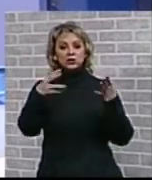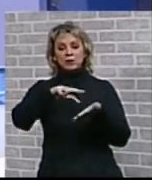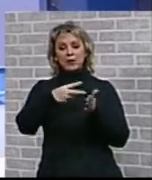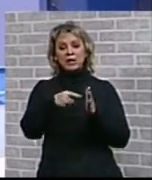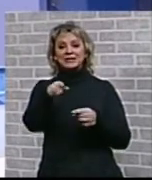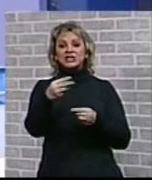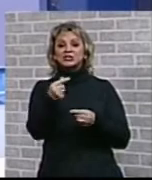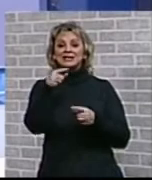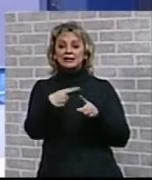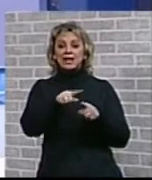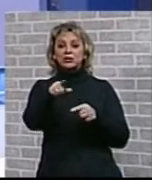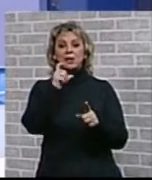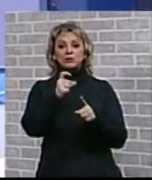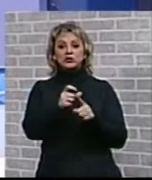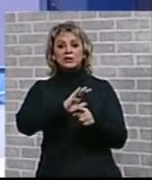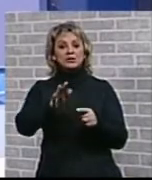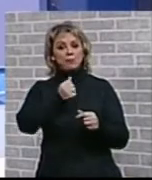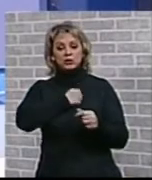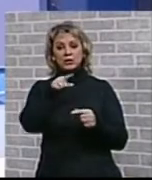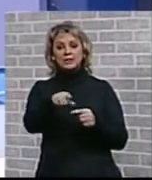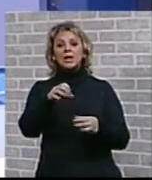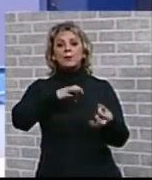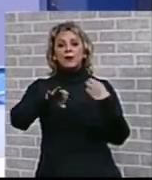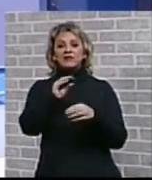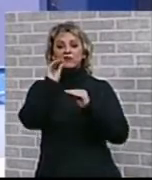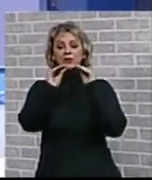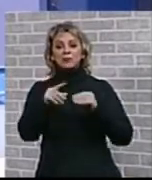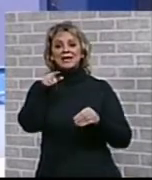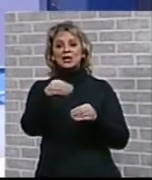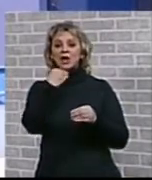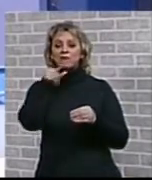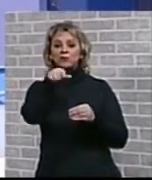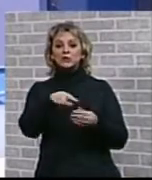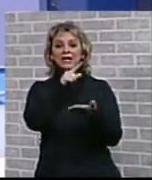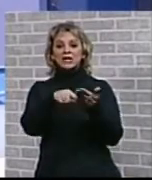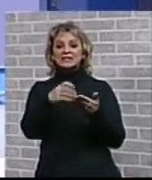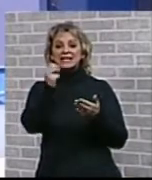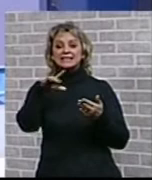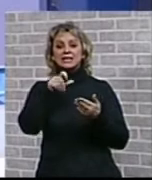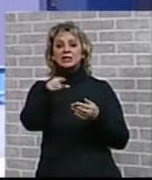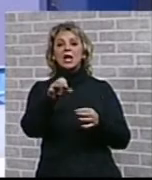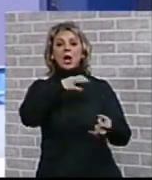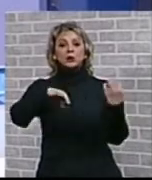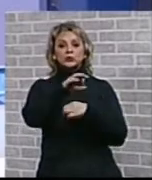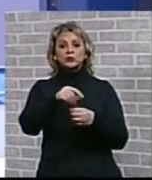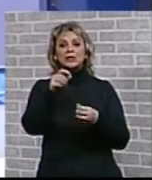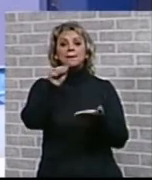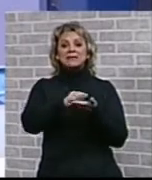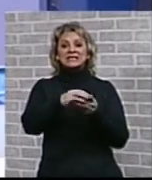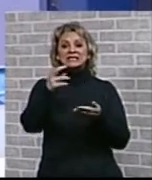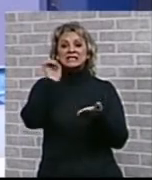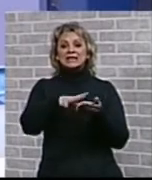планы, и денег на это обещают не пожалеть. Проект формирования комфортной городской среды обсудили в